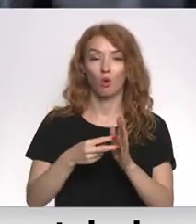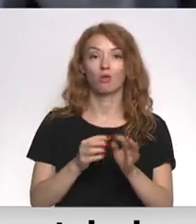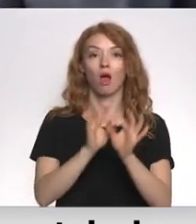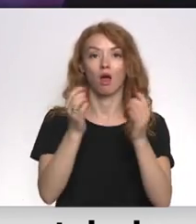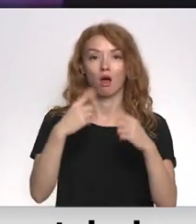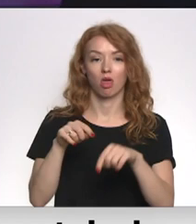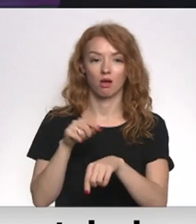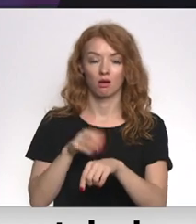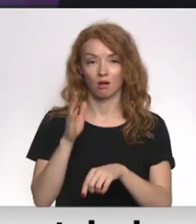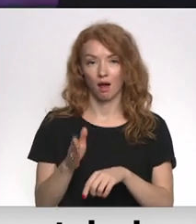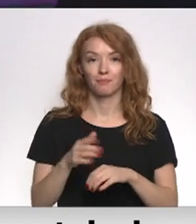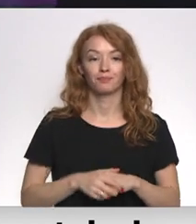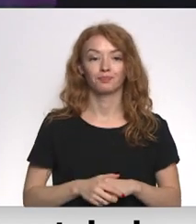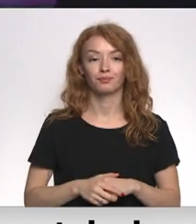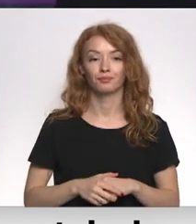laikā.